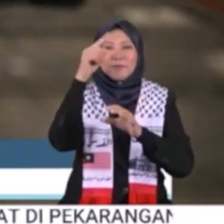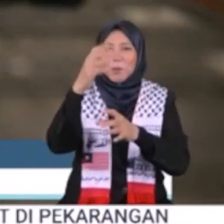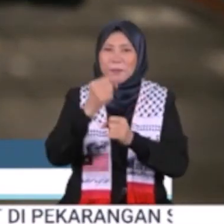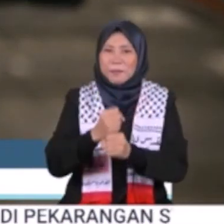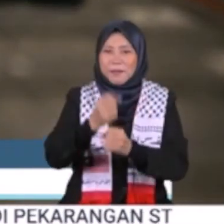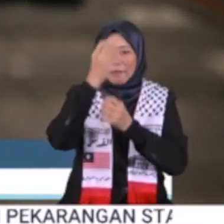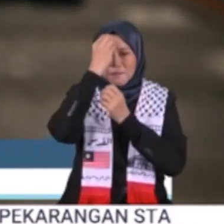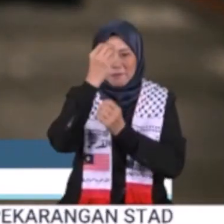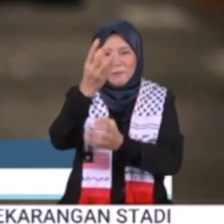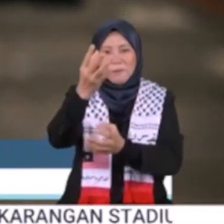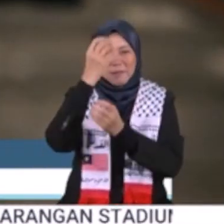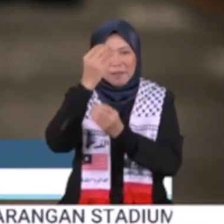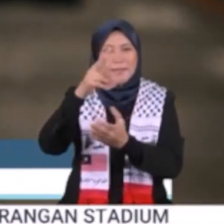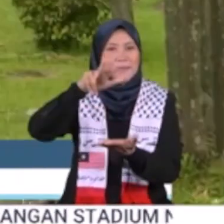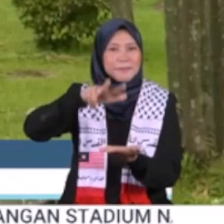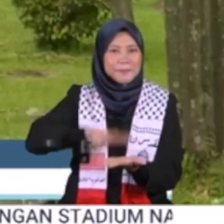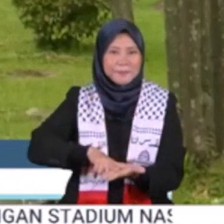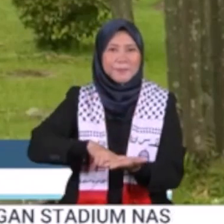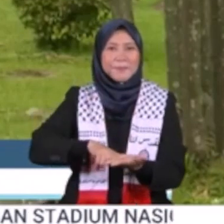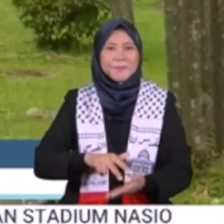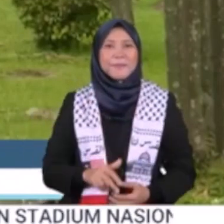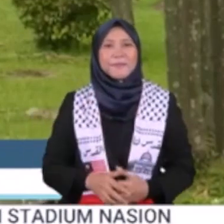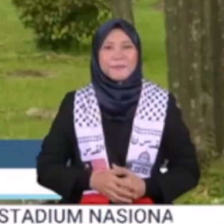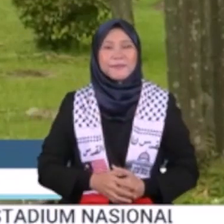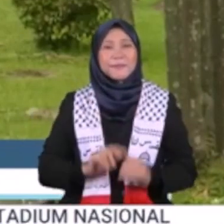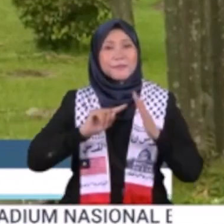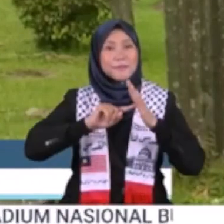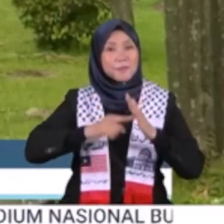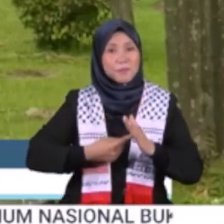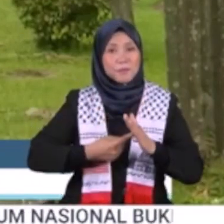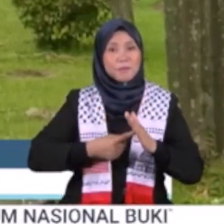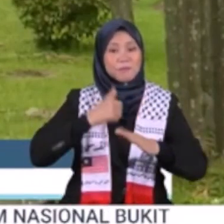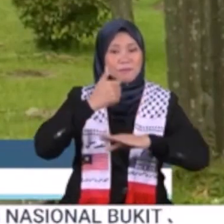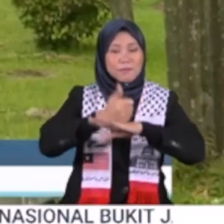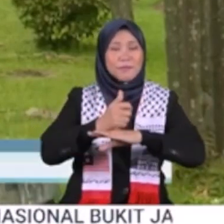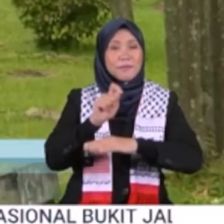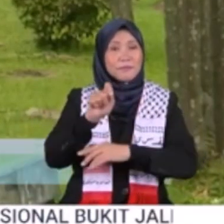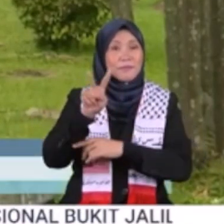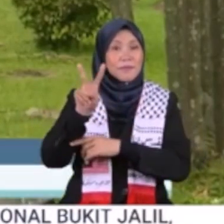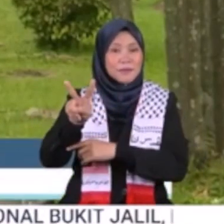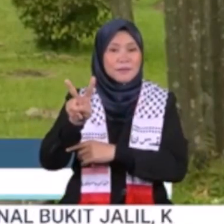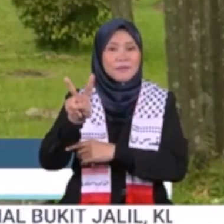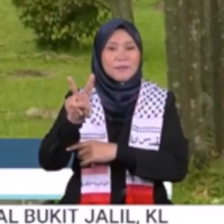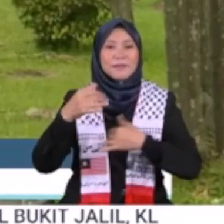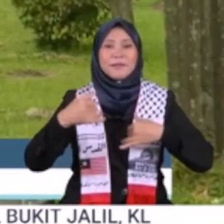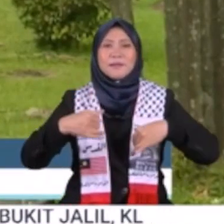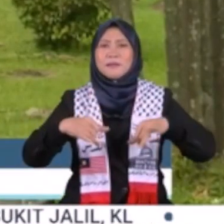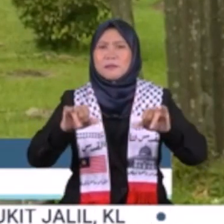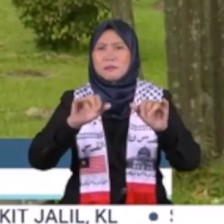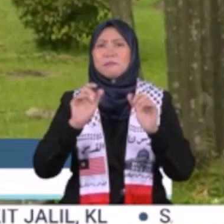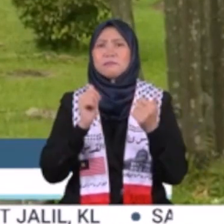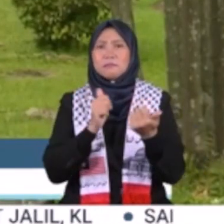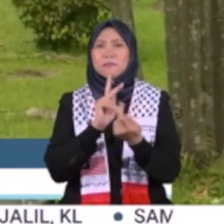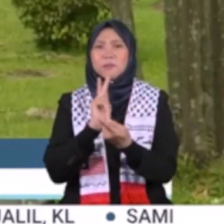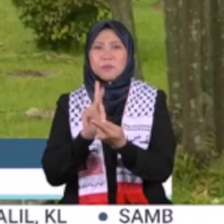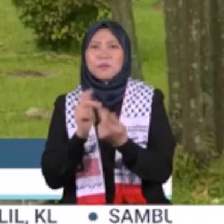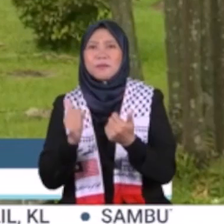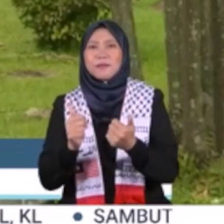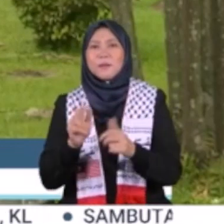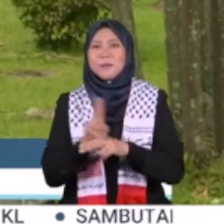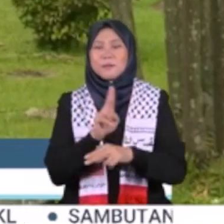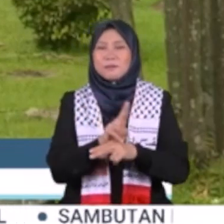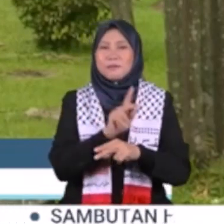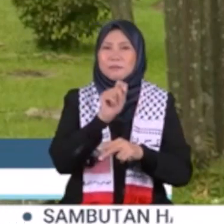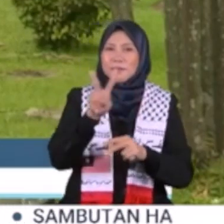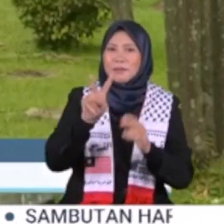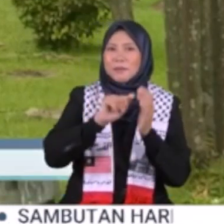mendapatkan informasi yang sahih. Sejak dari kewujudannya, televisyen masih relevan dalam menyediakan